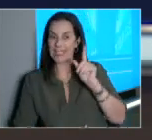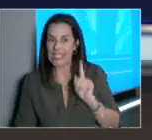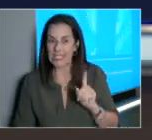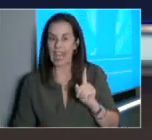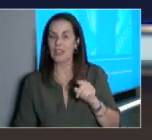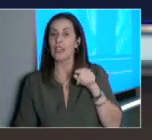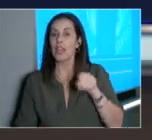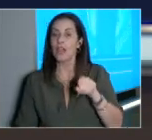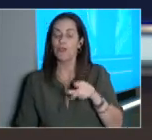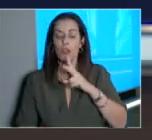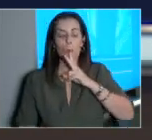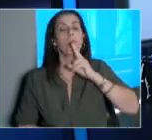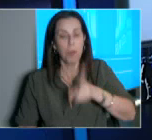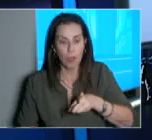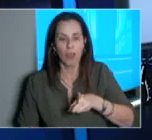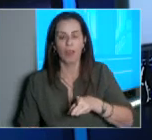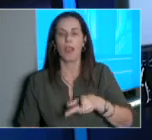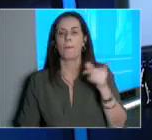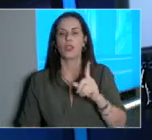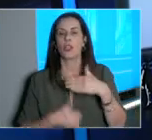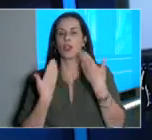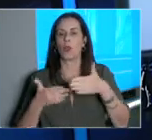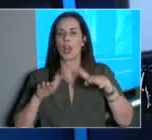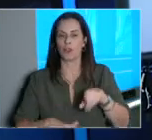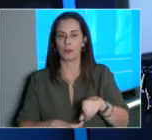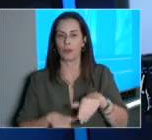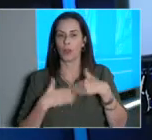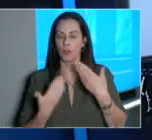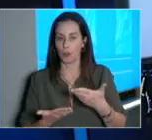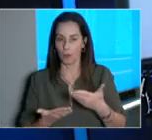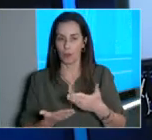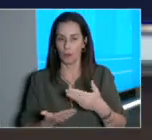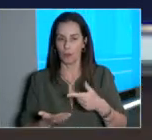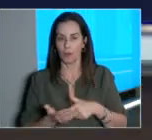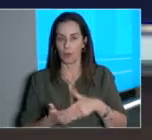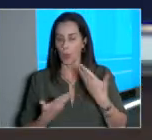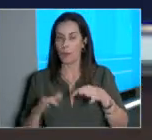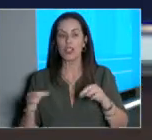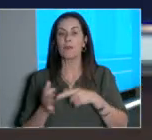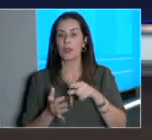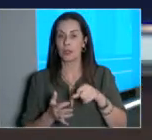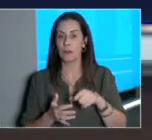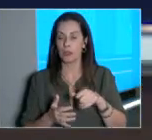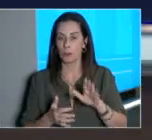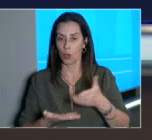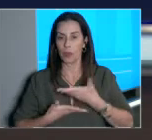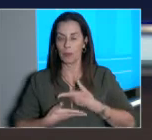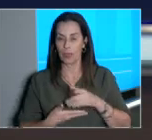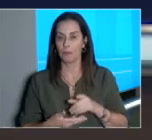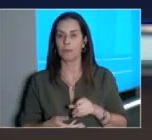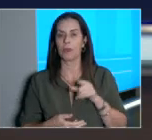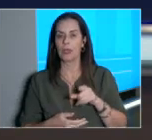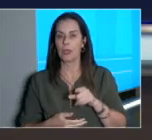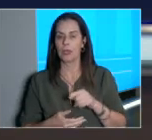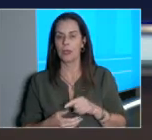במפלגת העבודה, והיא יורקת בפרצוף של אלה שנתנו לה לשבת פה. נתנו לה, אני מקווה, לא שנתנו לה בגלל שהיא ספרדיה, אלא בגלל שגם היו נותנים לי אם הייתי שם.